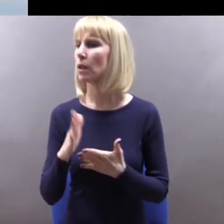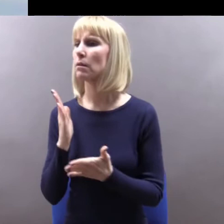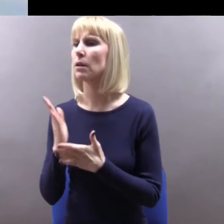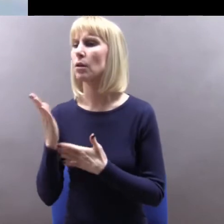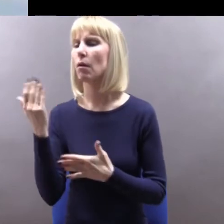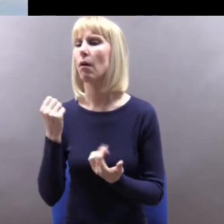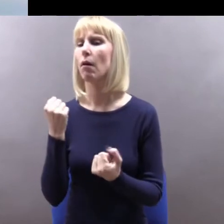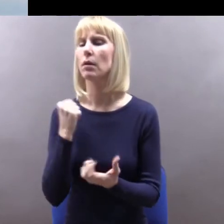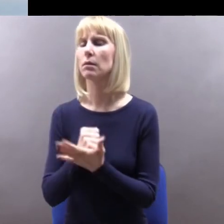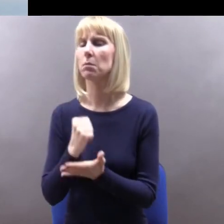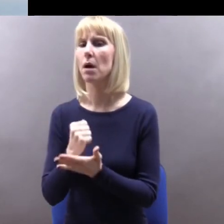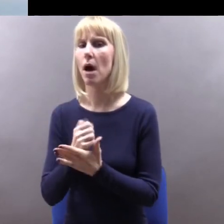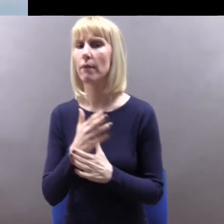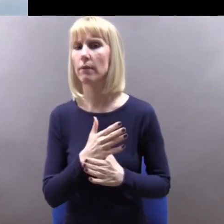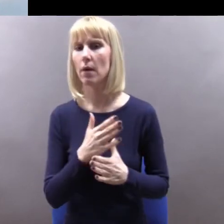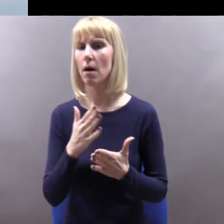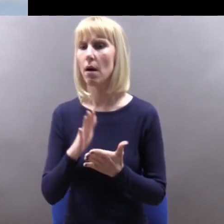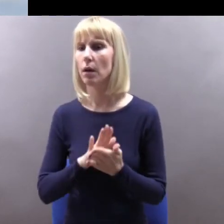to nie jest tylko kwestia podjazdu,